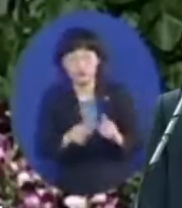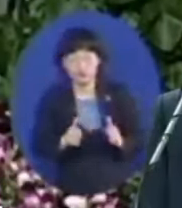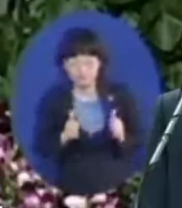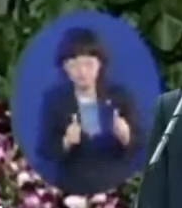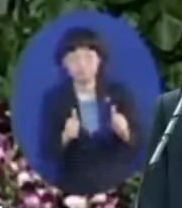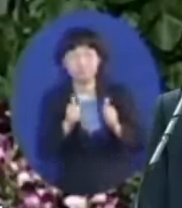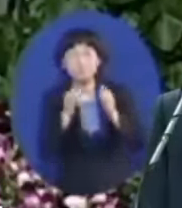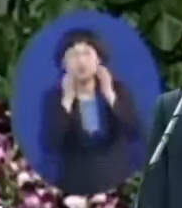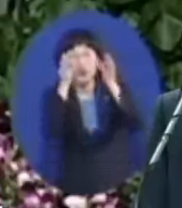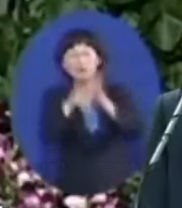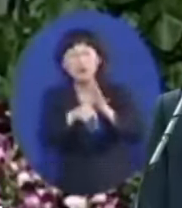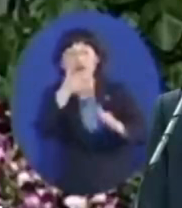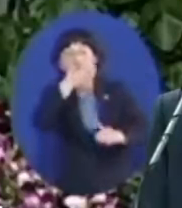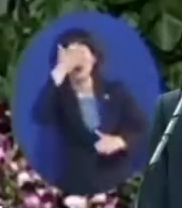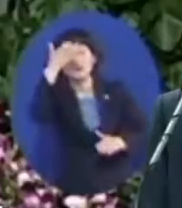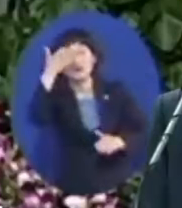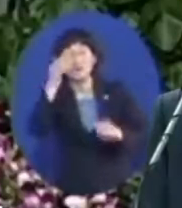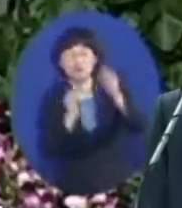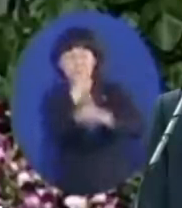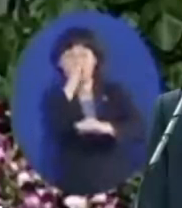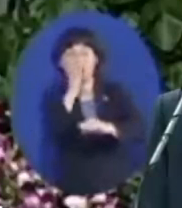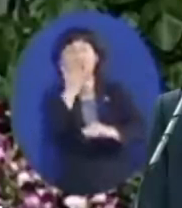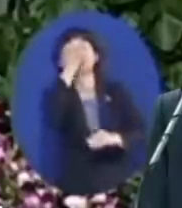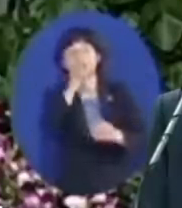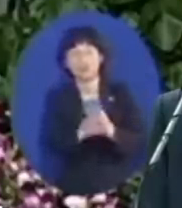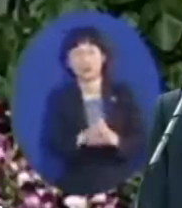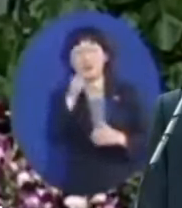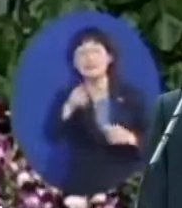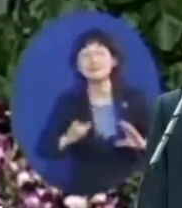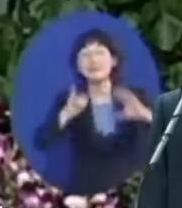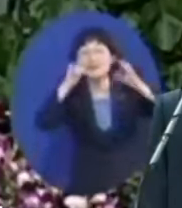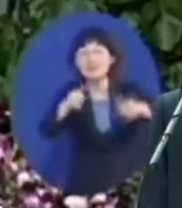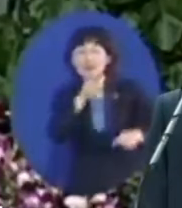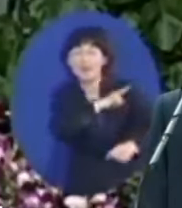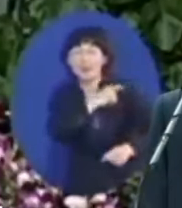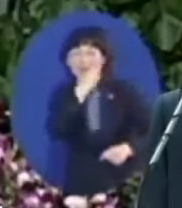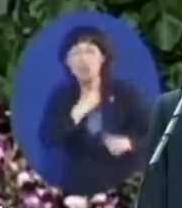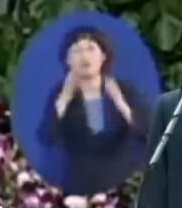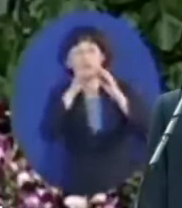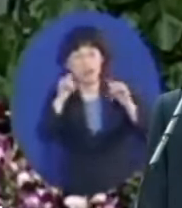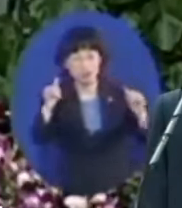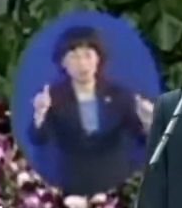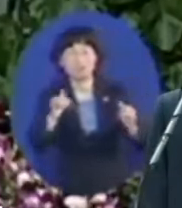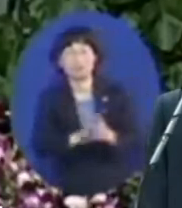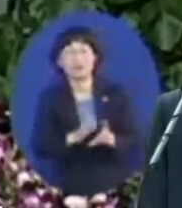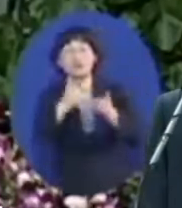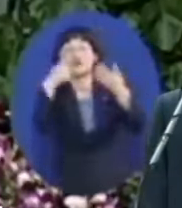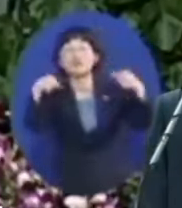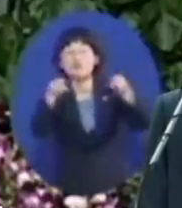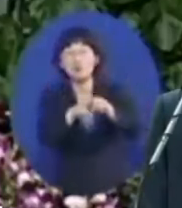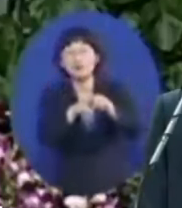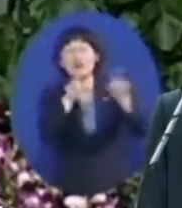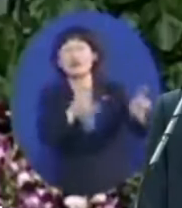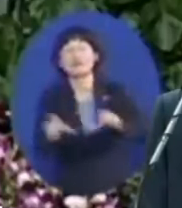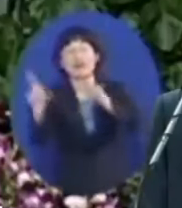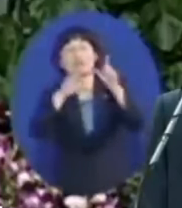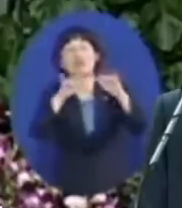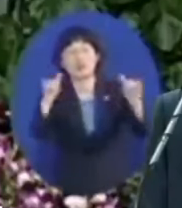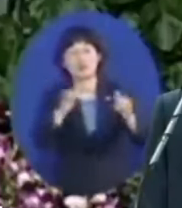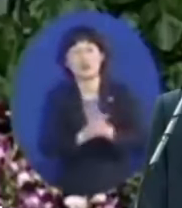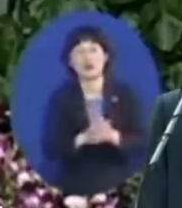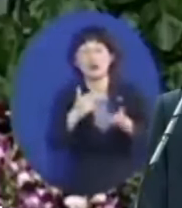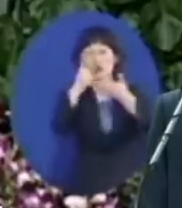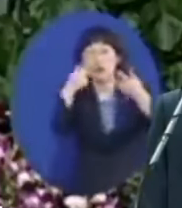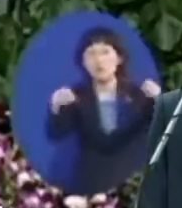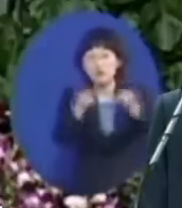상상하지 못한 위대한 일을 하게 되는 것입니다. 이 세상에서 가장 행복한 사람은 주님과 함께 사는 사람인 것입니다.